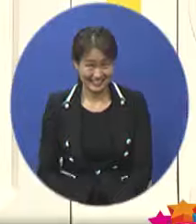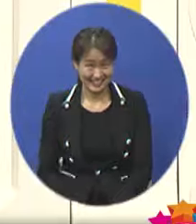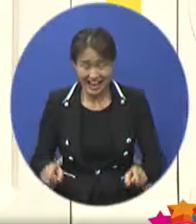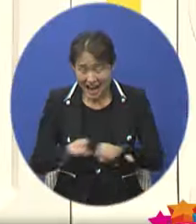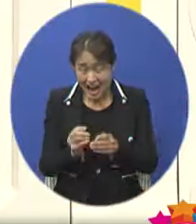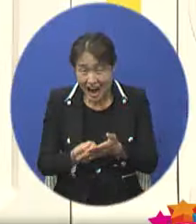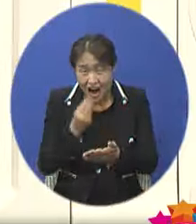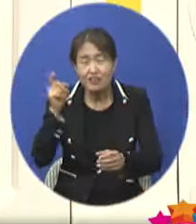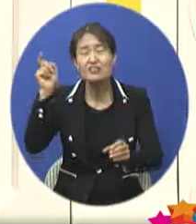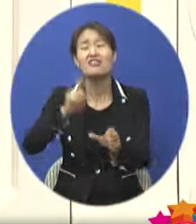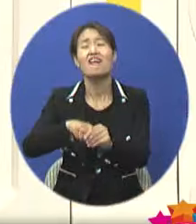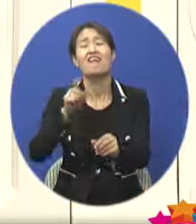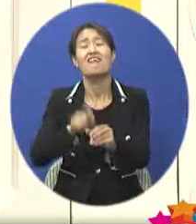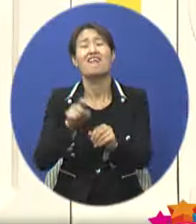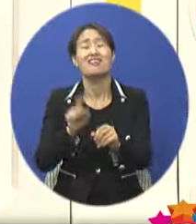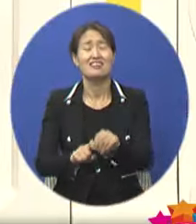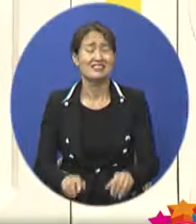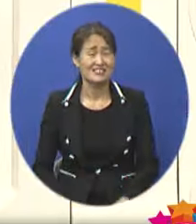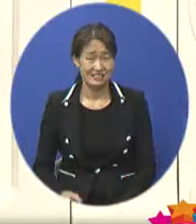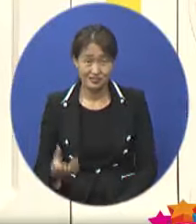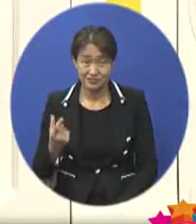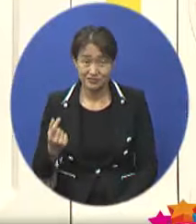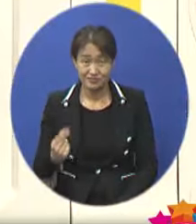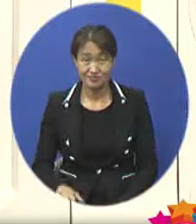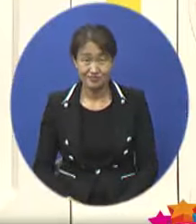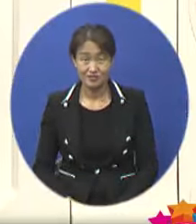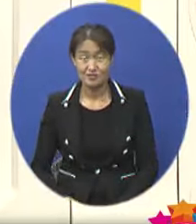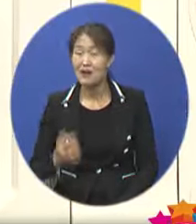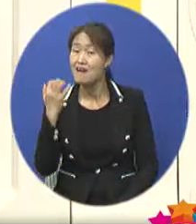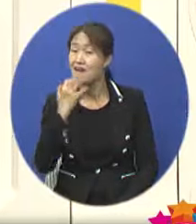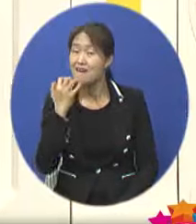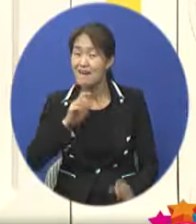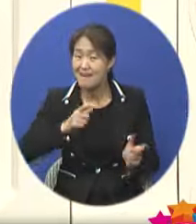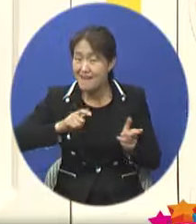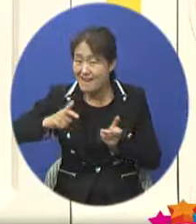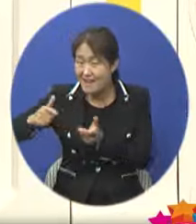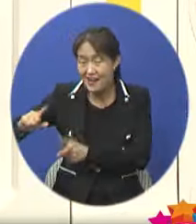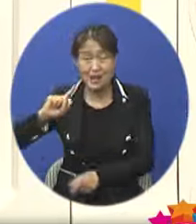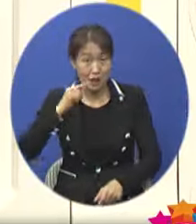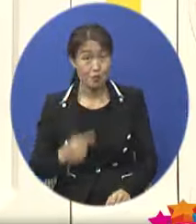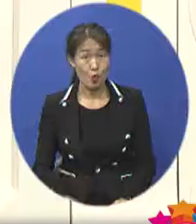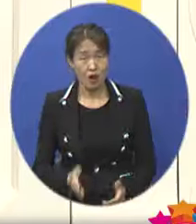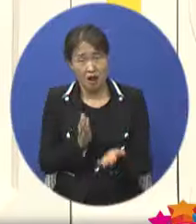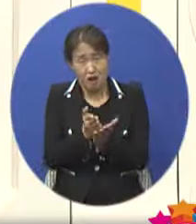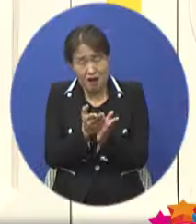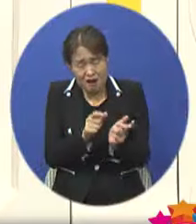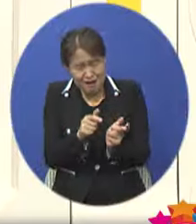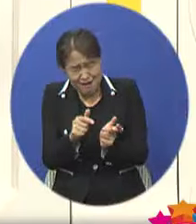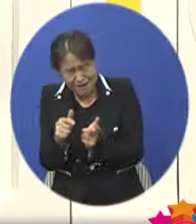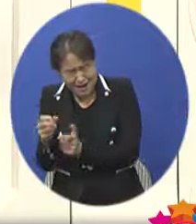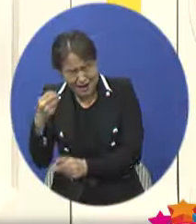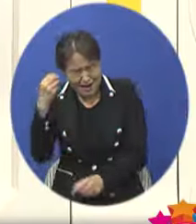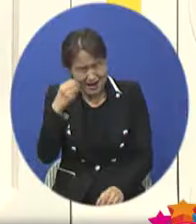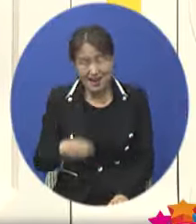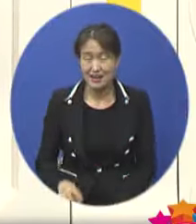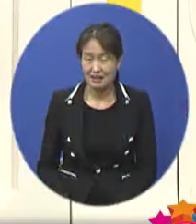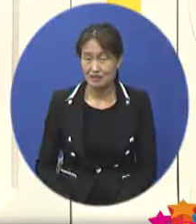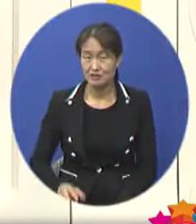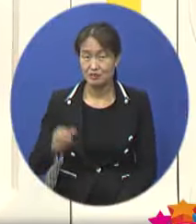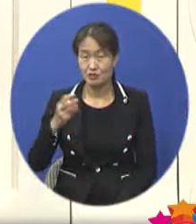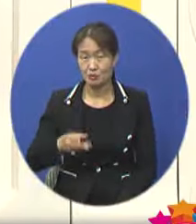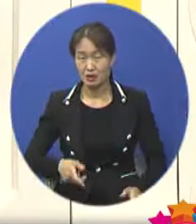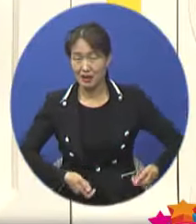같이 아니, 먹고 떡을 보내주셨다고. 그렇지. 예. 그것도 색색이 예쁜 다른 색. 종류별로 그냥 떡을. 그래요. 전에 여기 들고